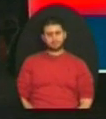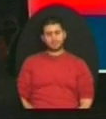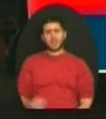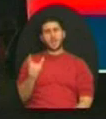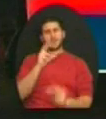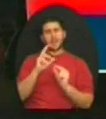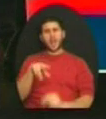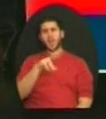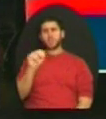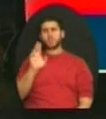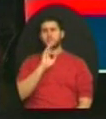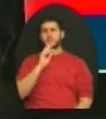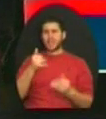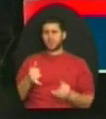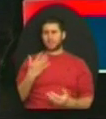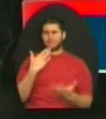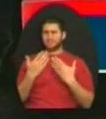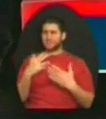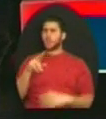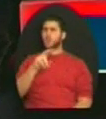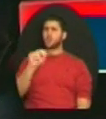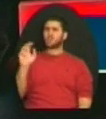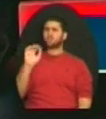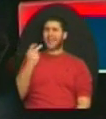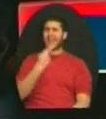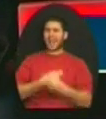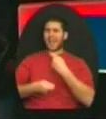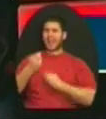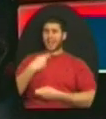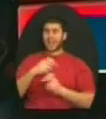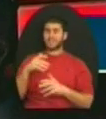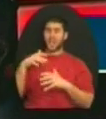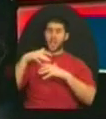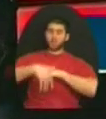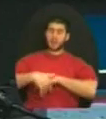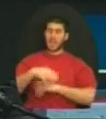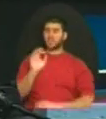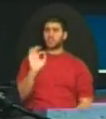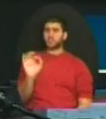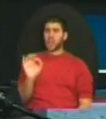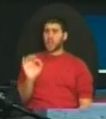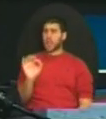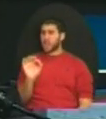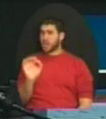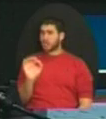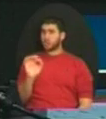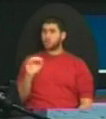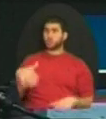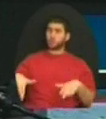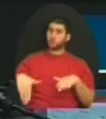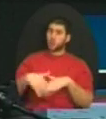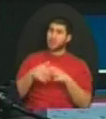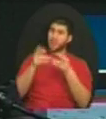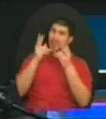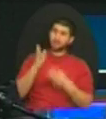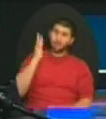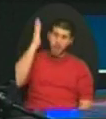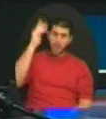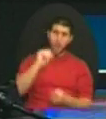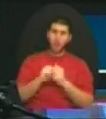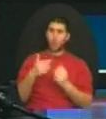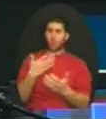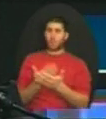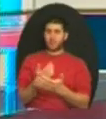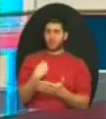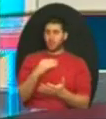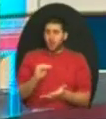הסוגיה שהיום דנתם בה, וזה הנושא הכלכלי וההשלכות של של שלום אפשרי, או של העובדה